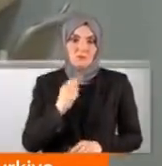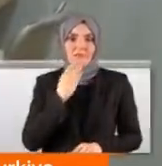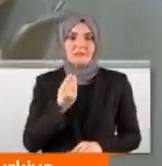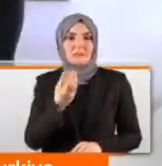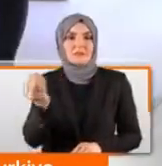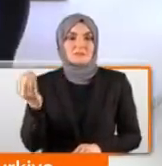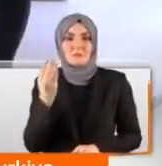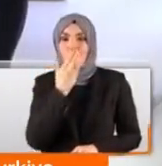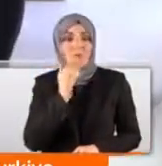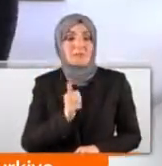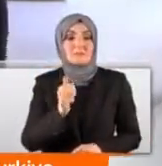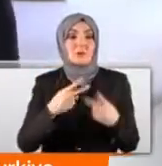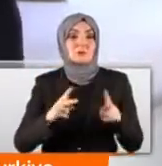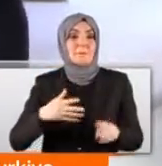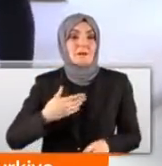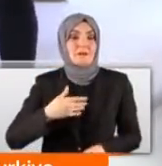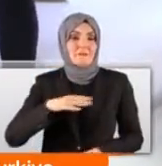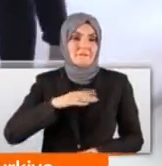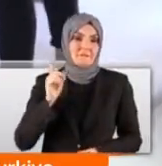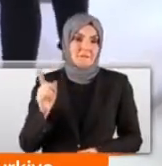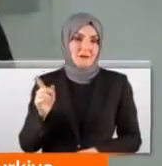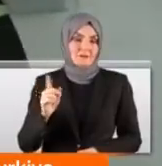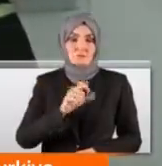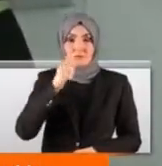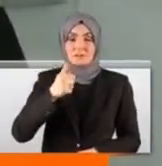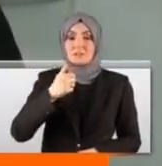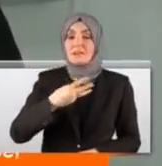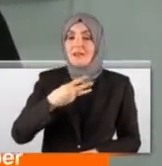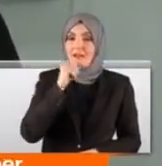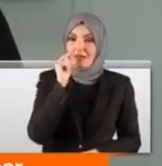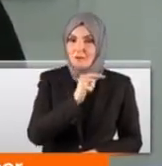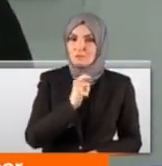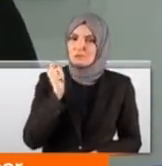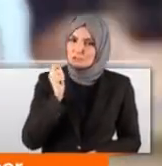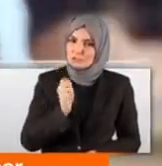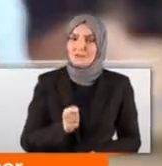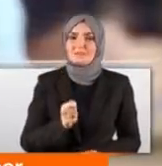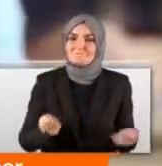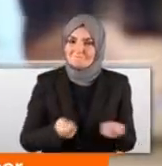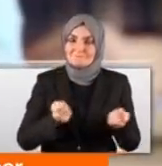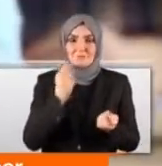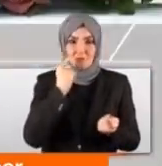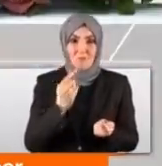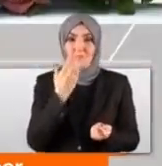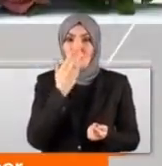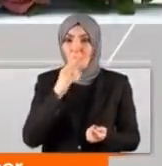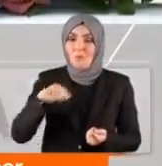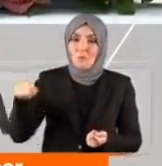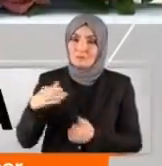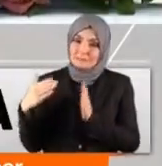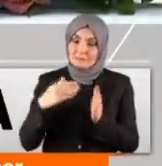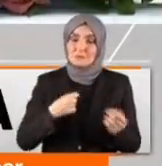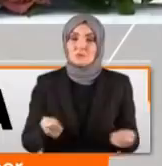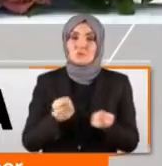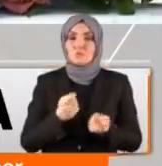açılacağını merak ediyordu Erdoğan şartları zorlama basını sizlere okulumuzda buluşturmaya çalışıyoruz dedi ve ekledi yönü